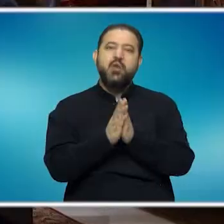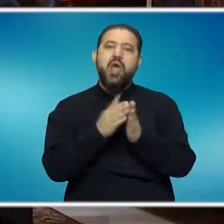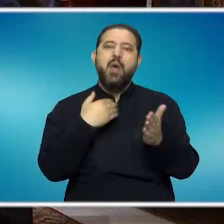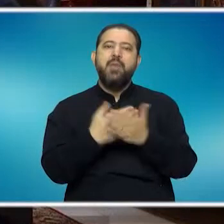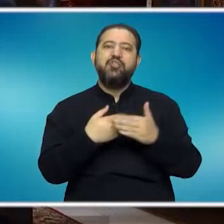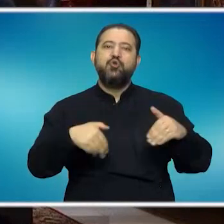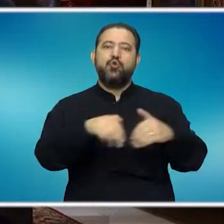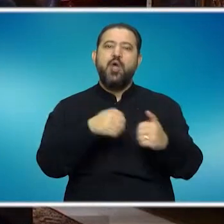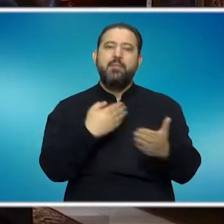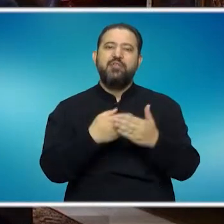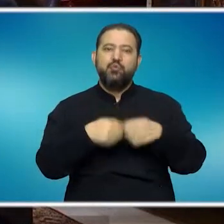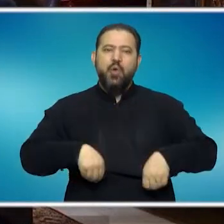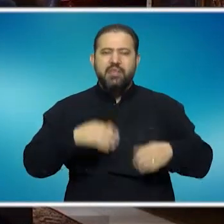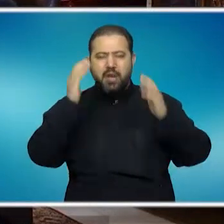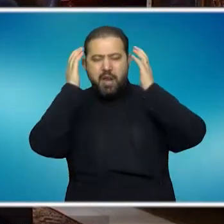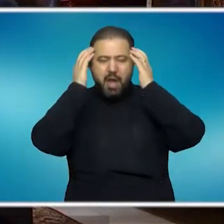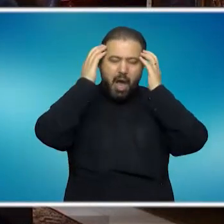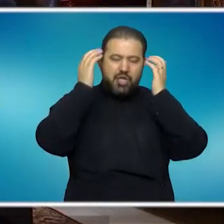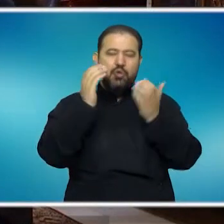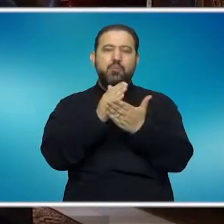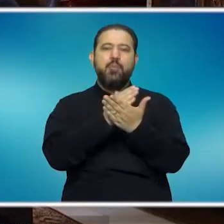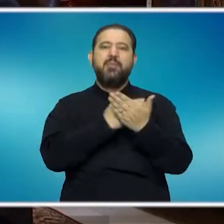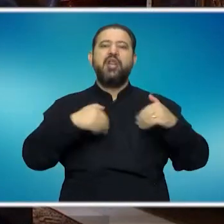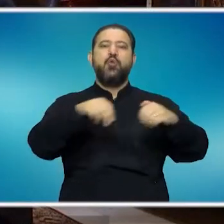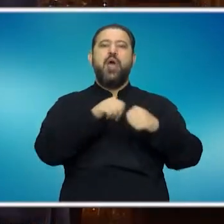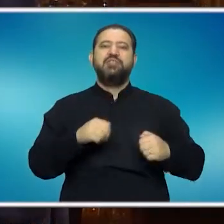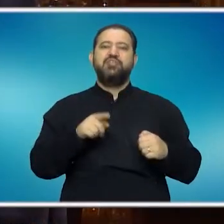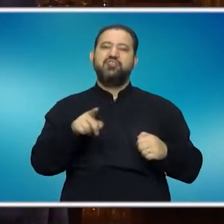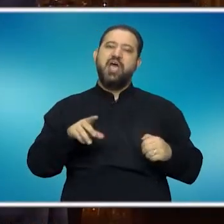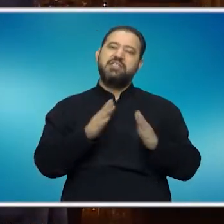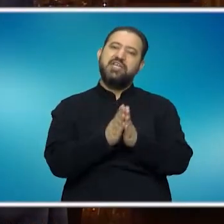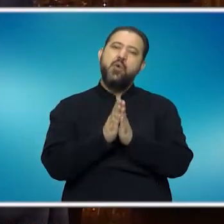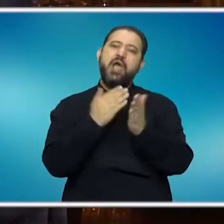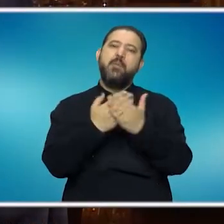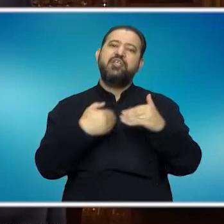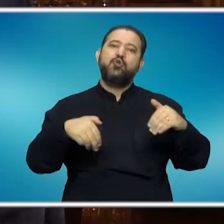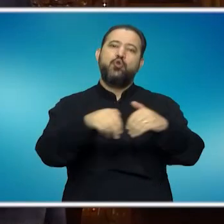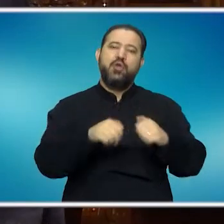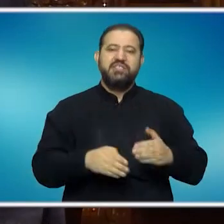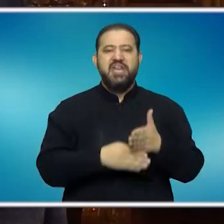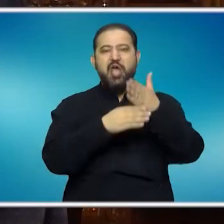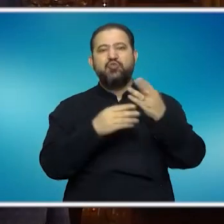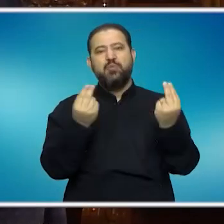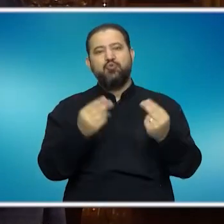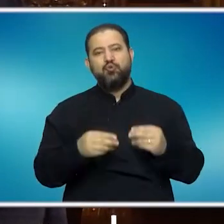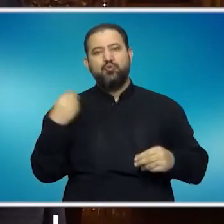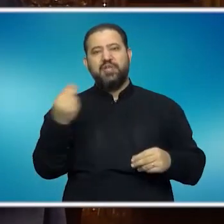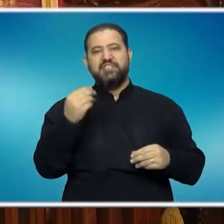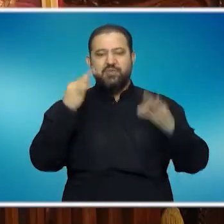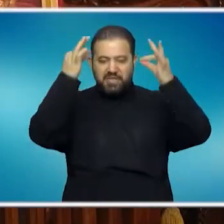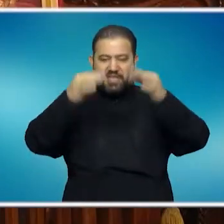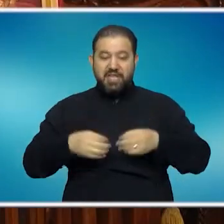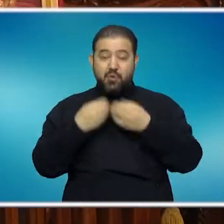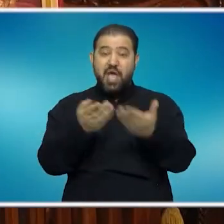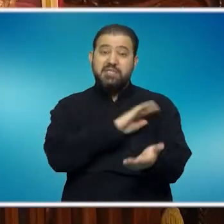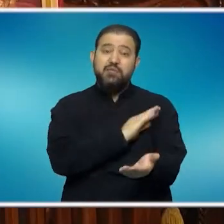toate necazurile noastre, problemele noastre, visele noastre. Ea vine și se roagă pentru noi. Să ne ajute Bunul